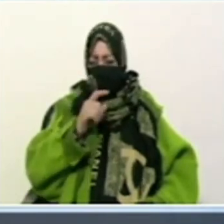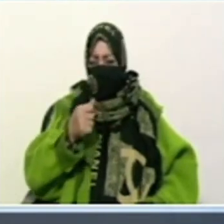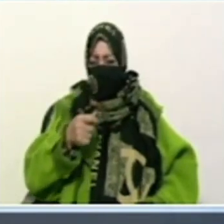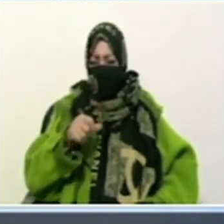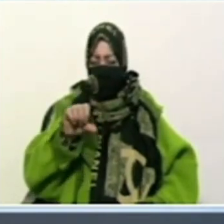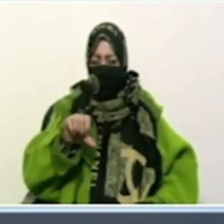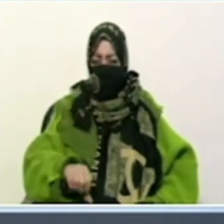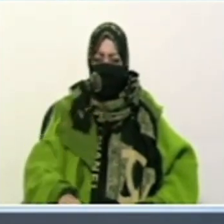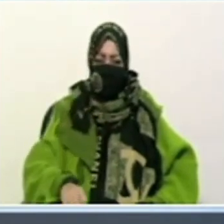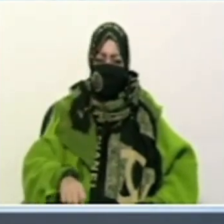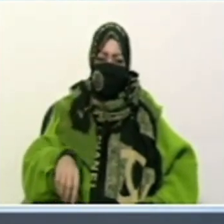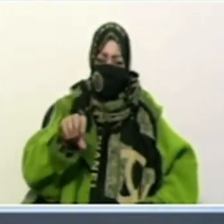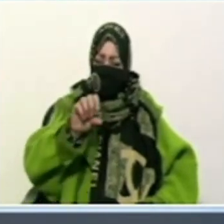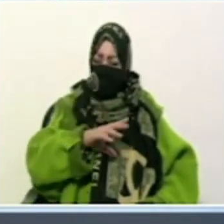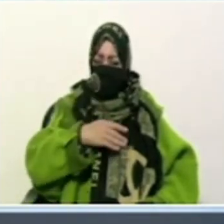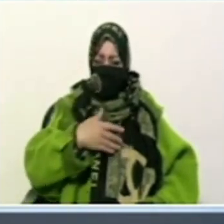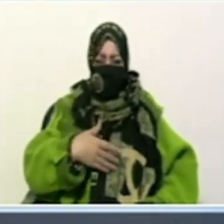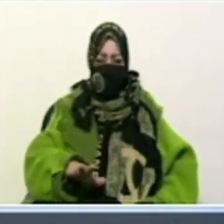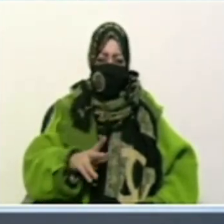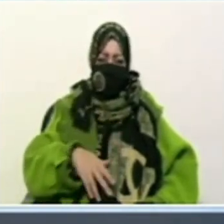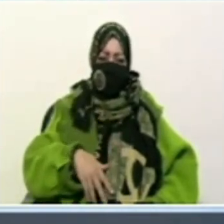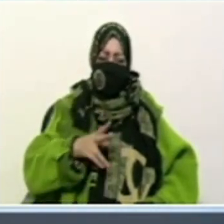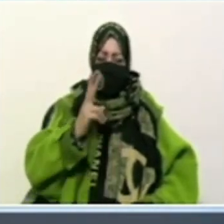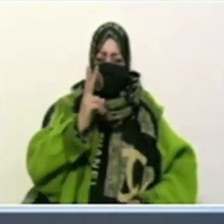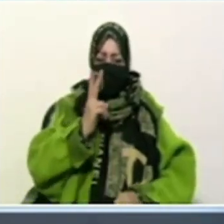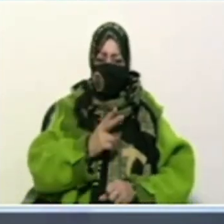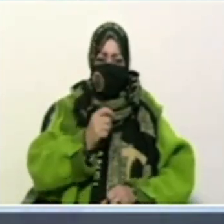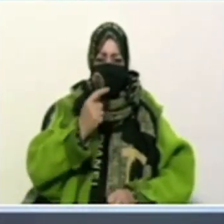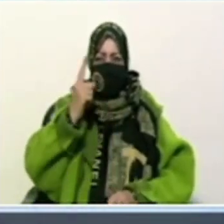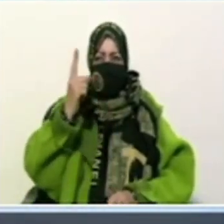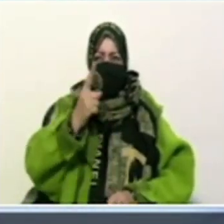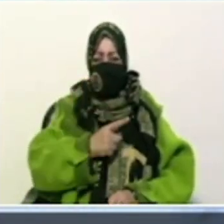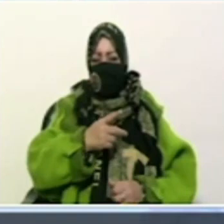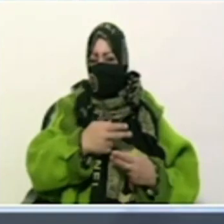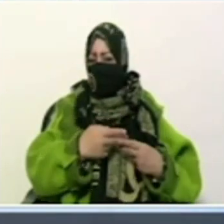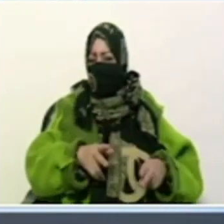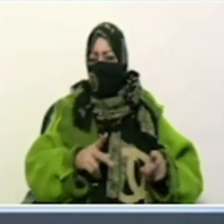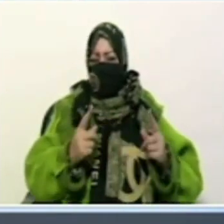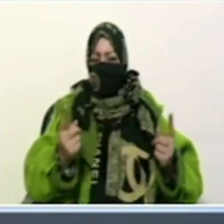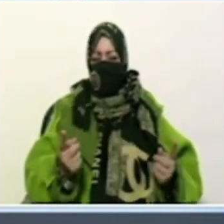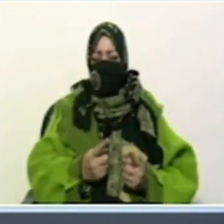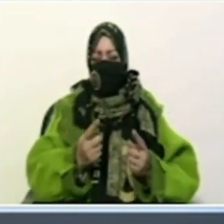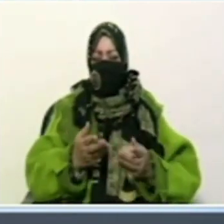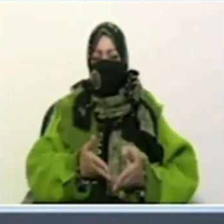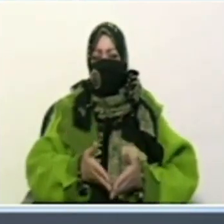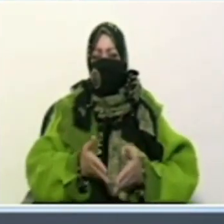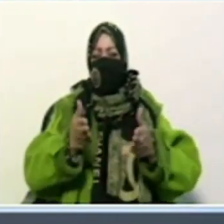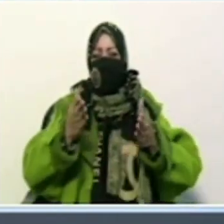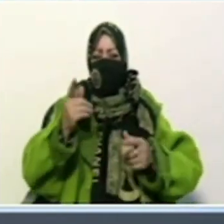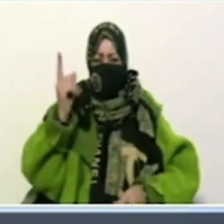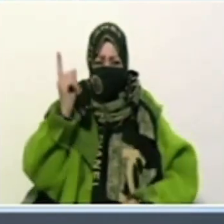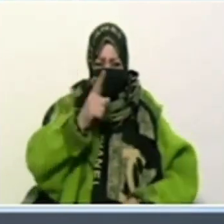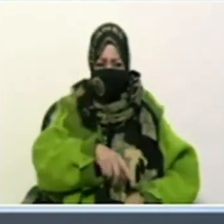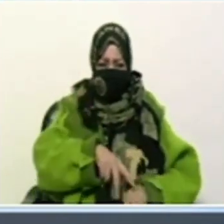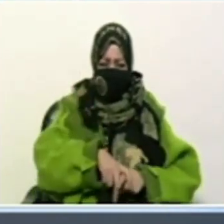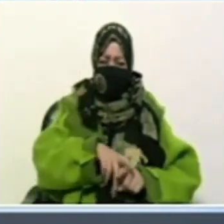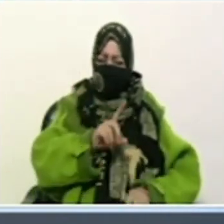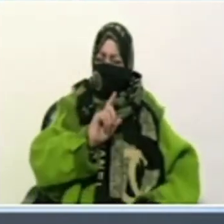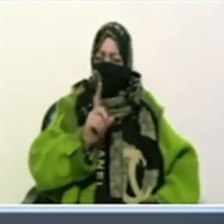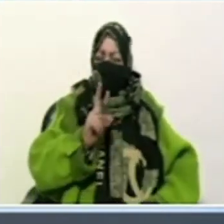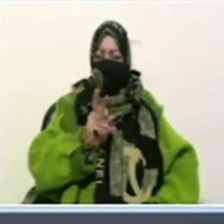يعني من نوافل الخير، سواء العقيقة أو الأضحية، من يعني مما شرع لنا زيادة في الأجر والفضل،